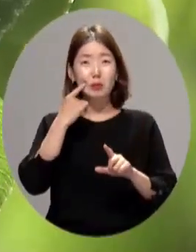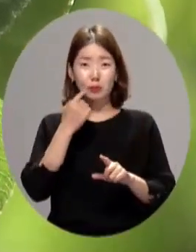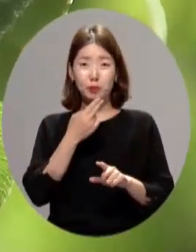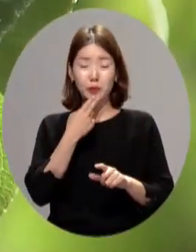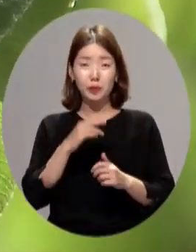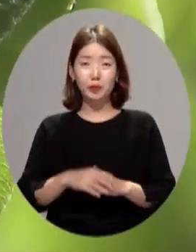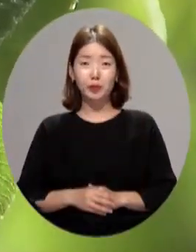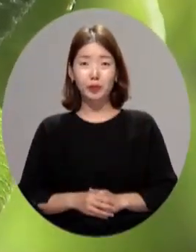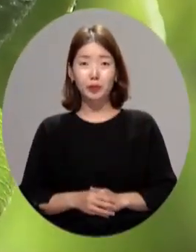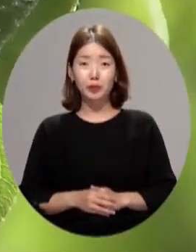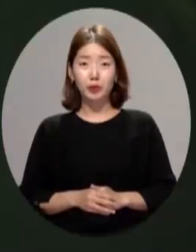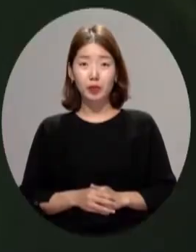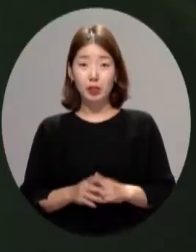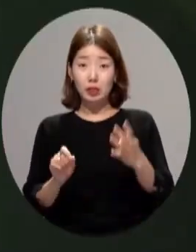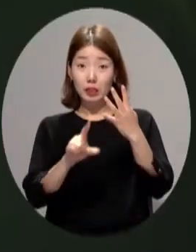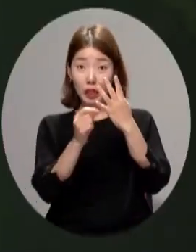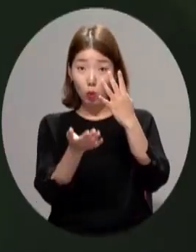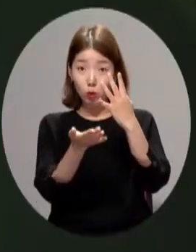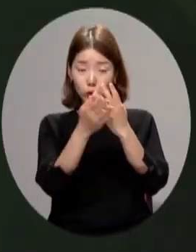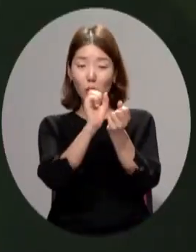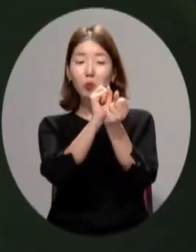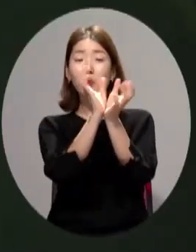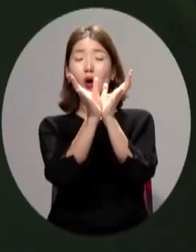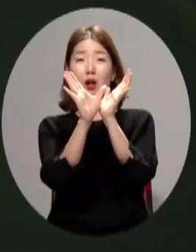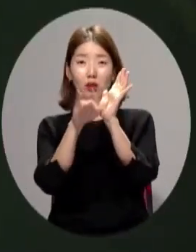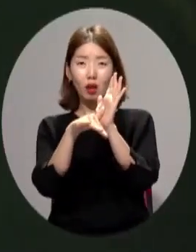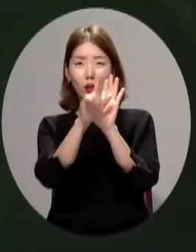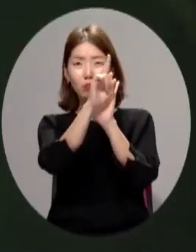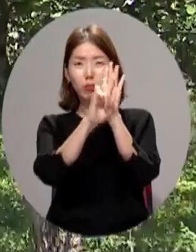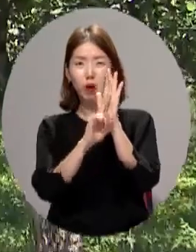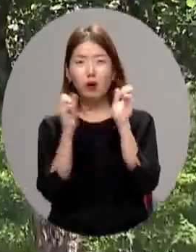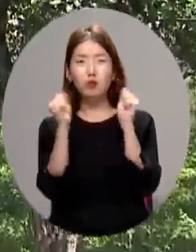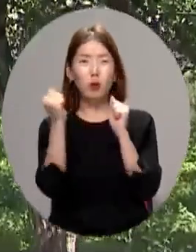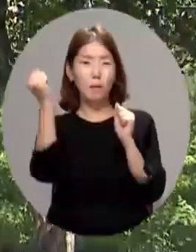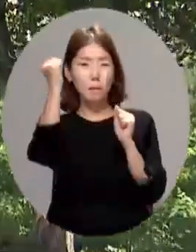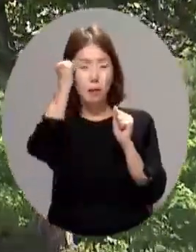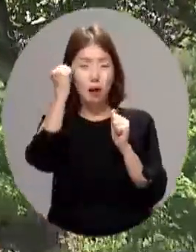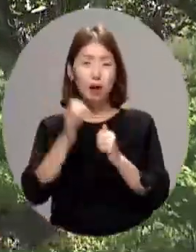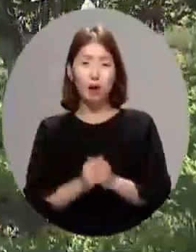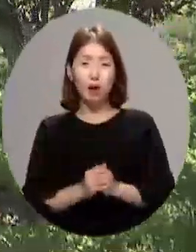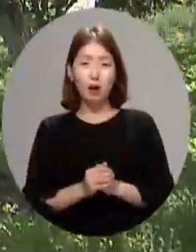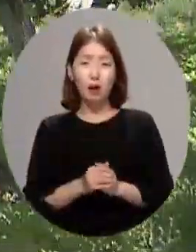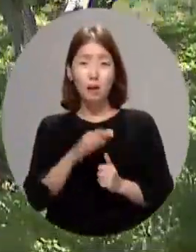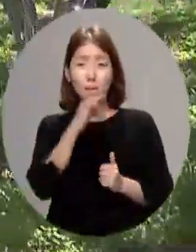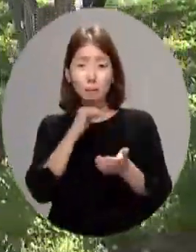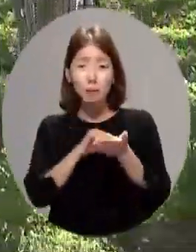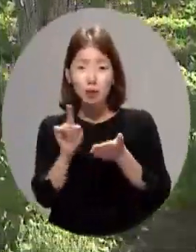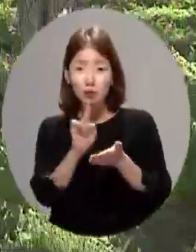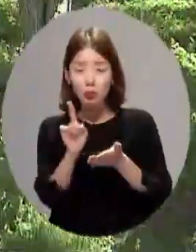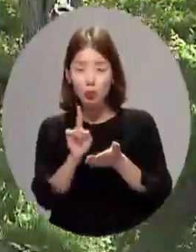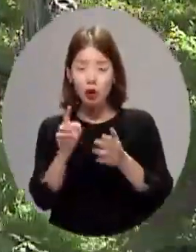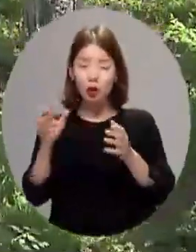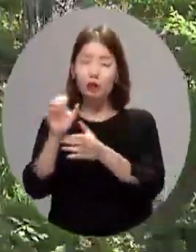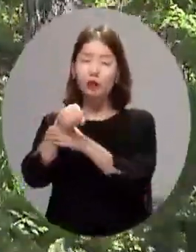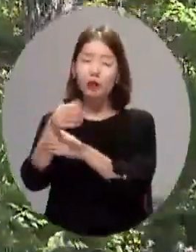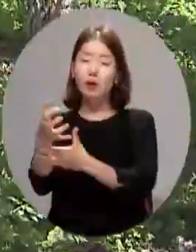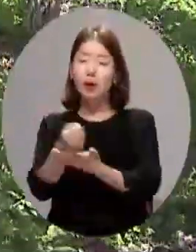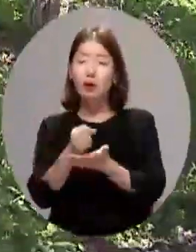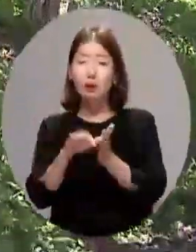않습니다. 지난달 초 개화기에 입은 냉해 때문입니다. 본격적인 피해는 수확기에나